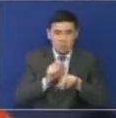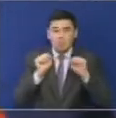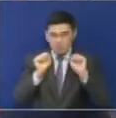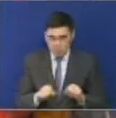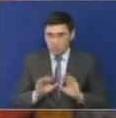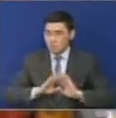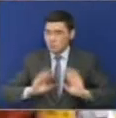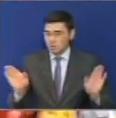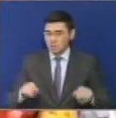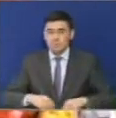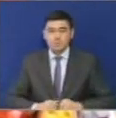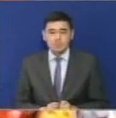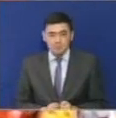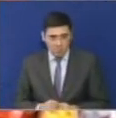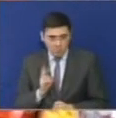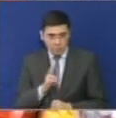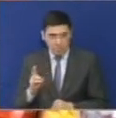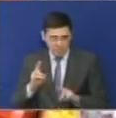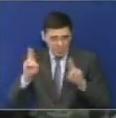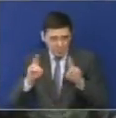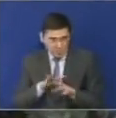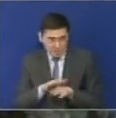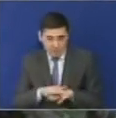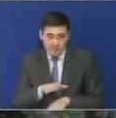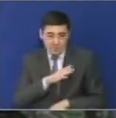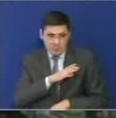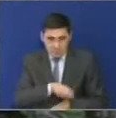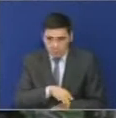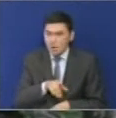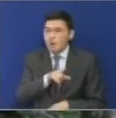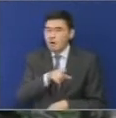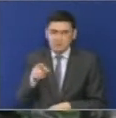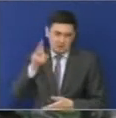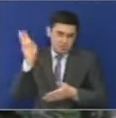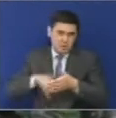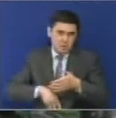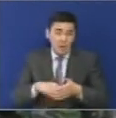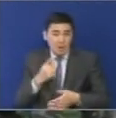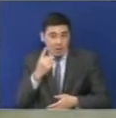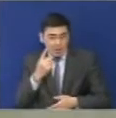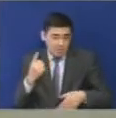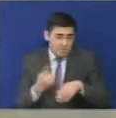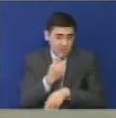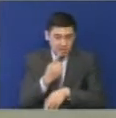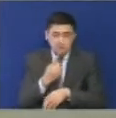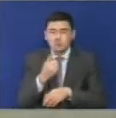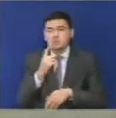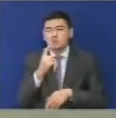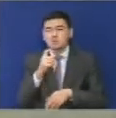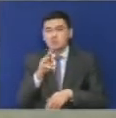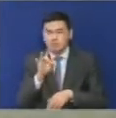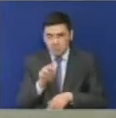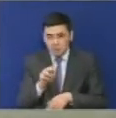Ережені сақтамаған кәсіпкерлерге айыппұлдар қарастырылған. Бірінші рет 100 айлық есептік көрсеткіш мөлшерінде айыппұл салынатын болса, жыл ішінде екінші